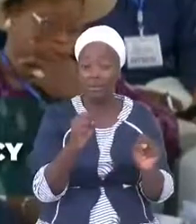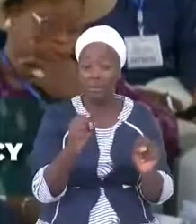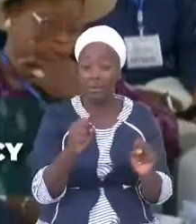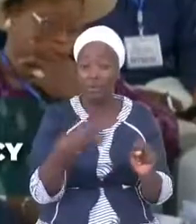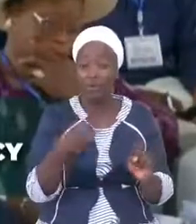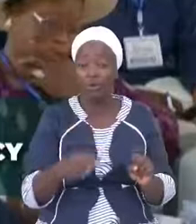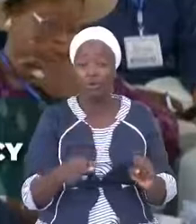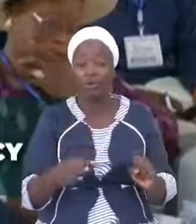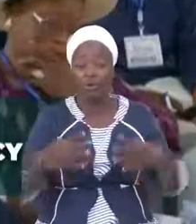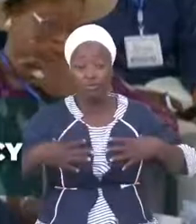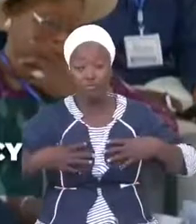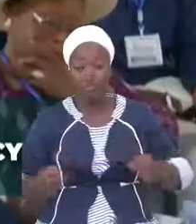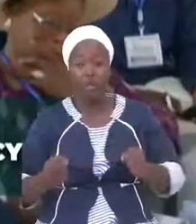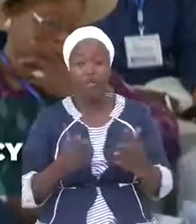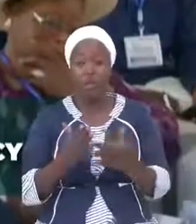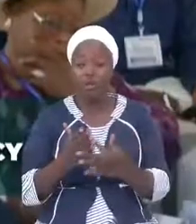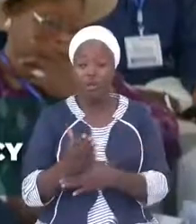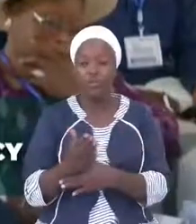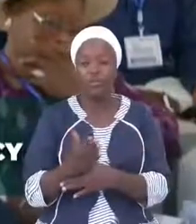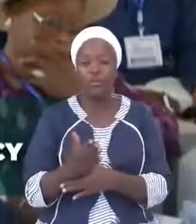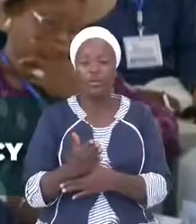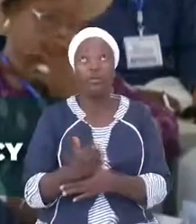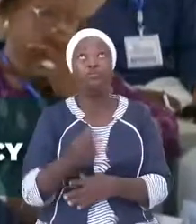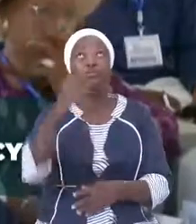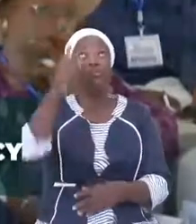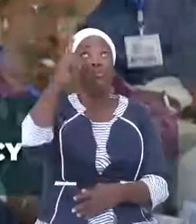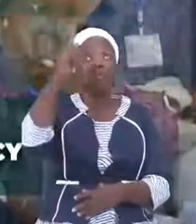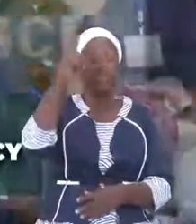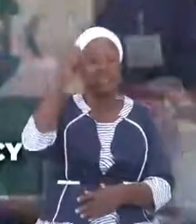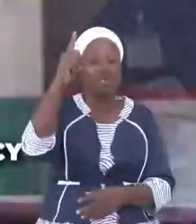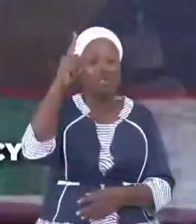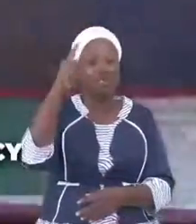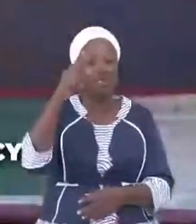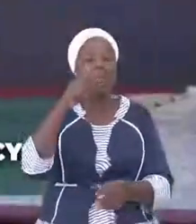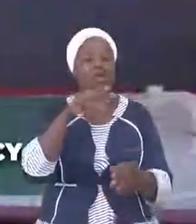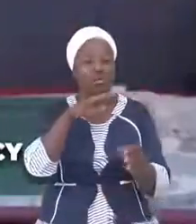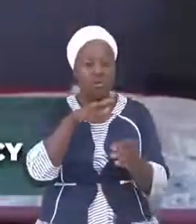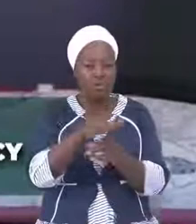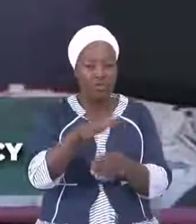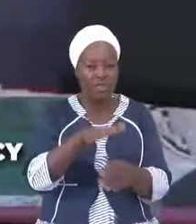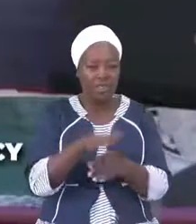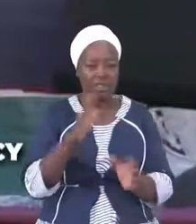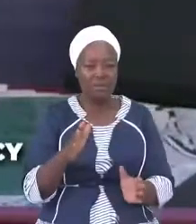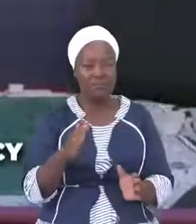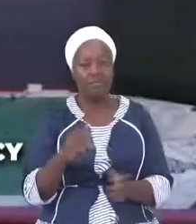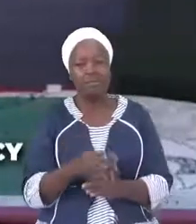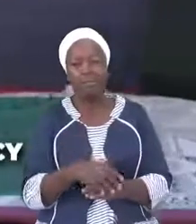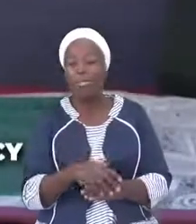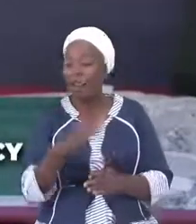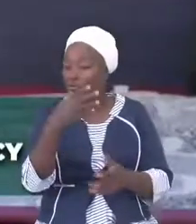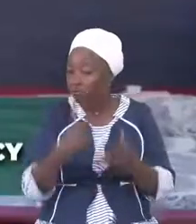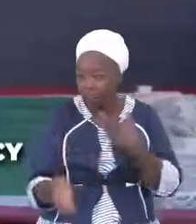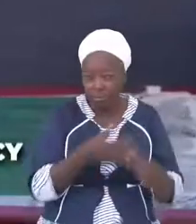Notre rédemption et notre aptitude à travers sa suffisance. Quel que soit ce que nous